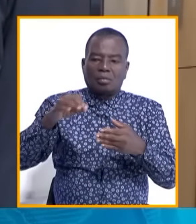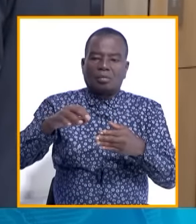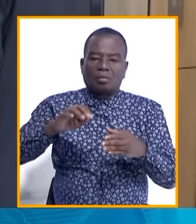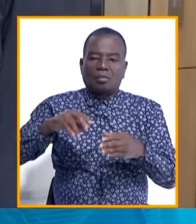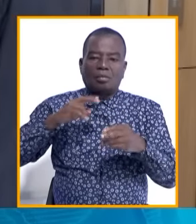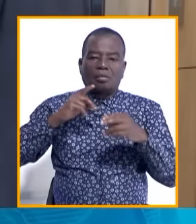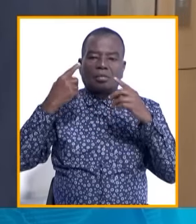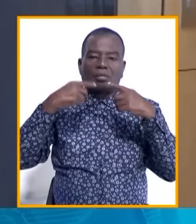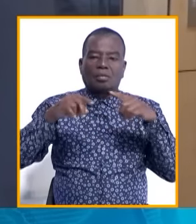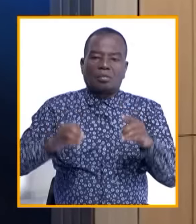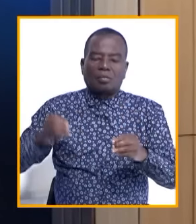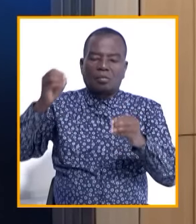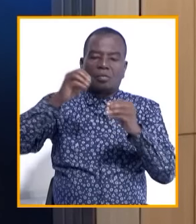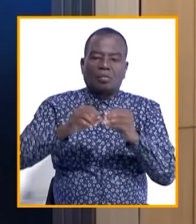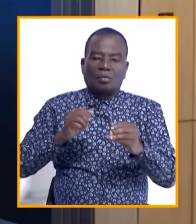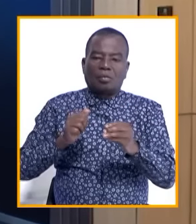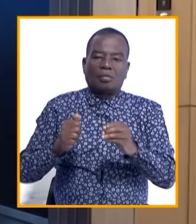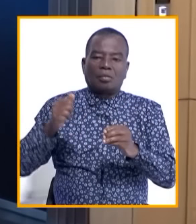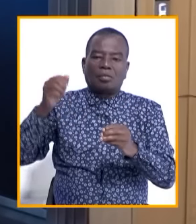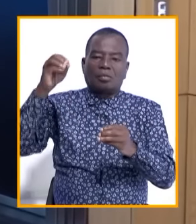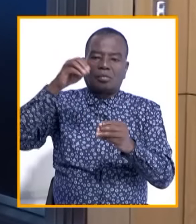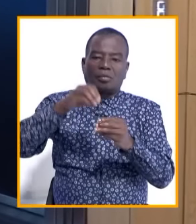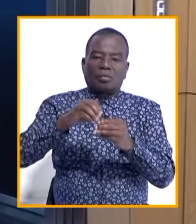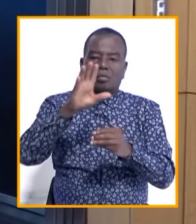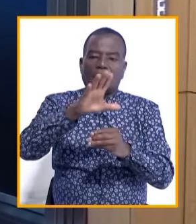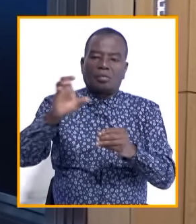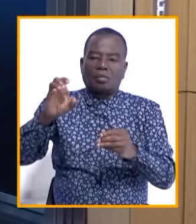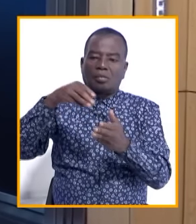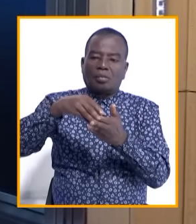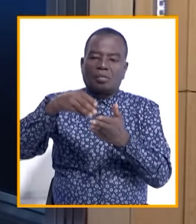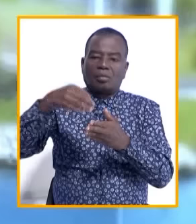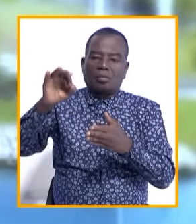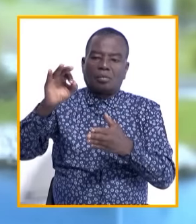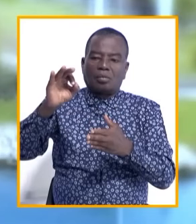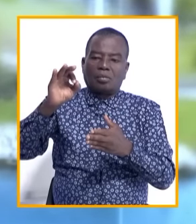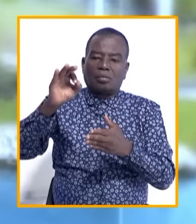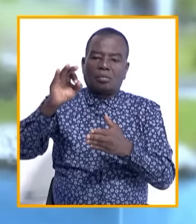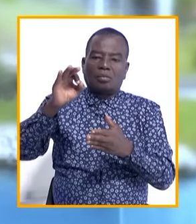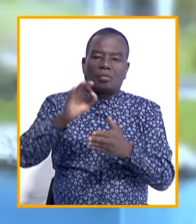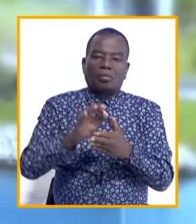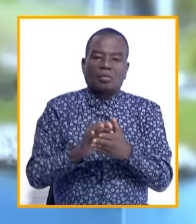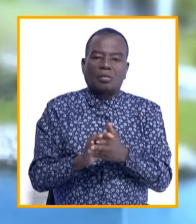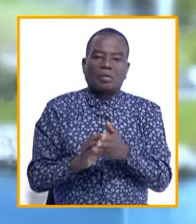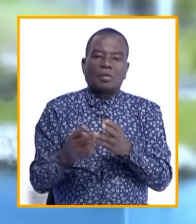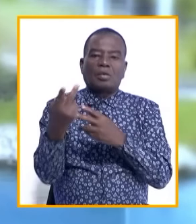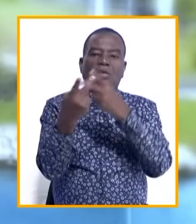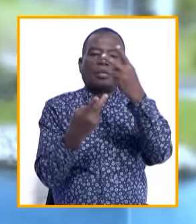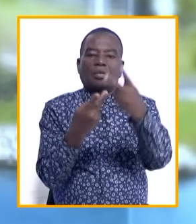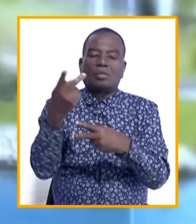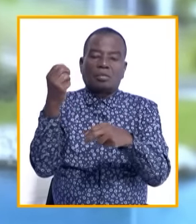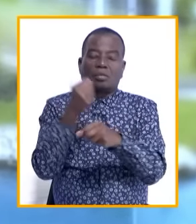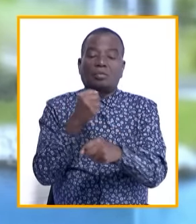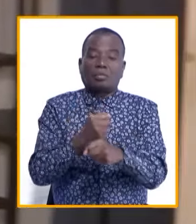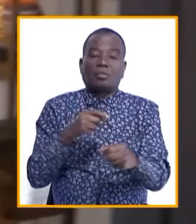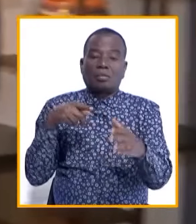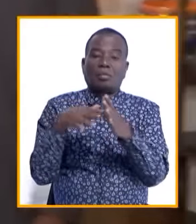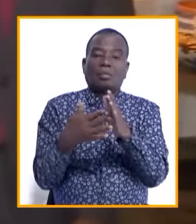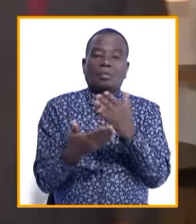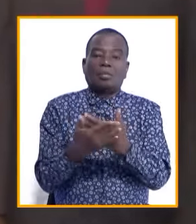une contribution supplémentaire d'environ 500 millions de francs CFA. Voilà, une visite de travail et d'amitié marquée également